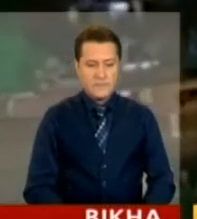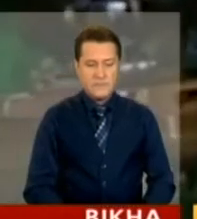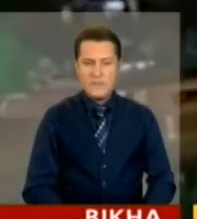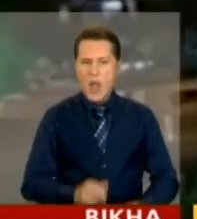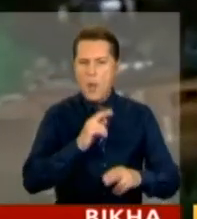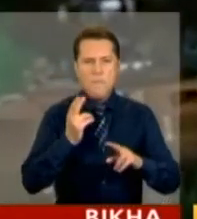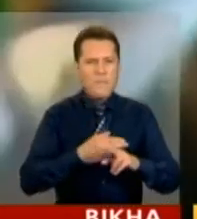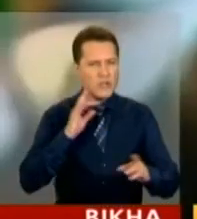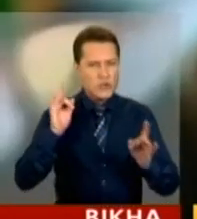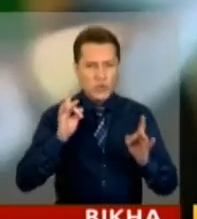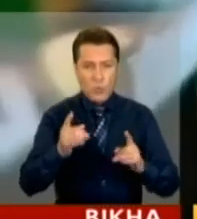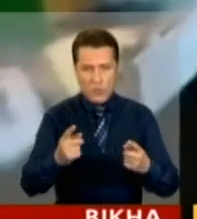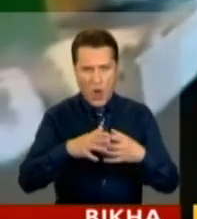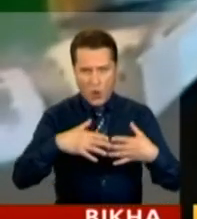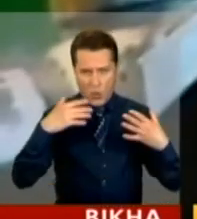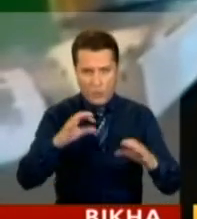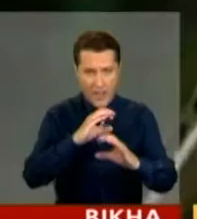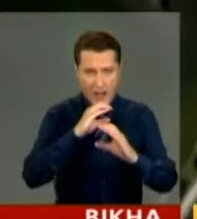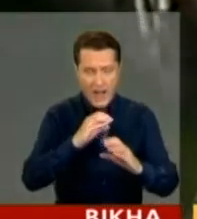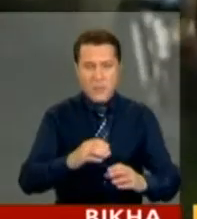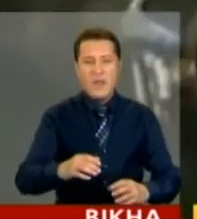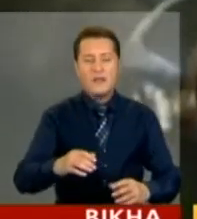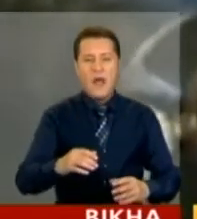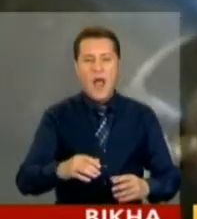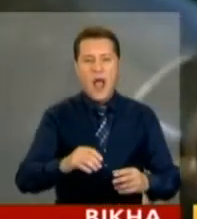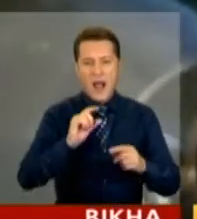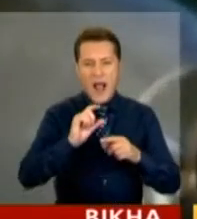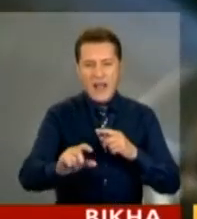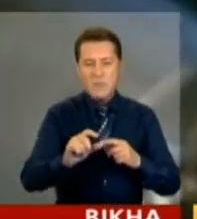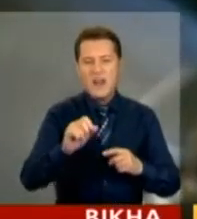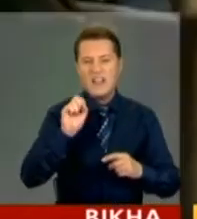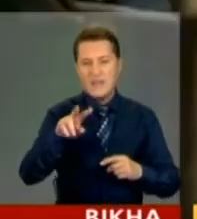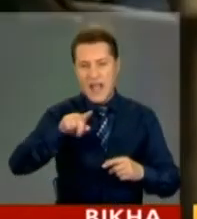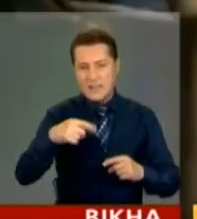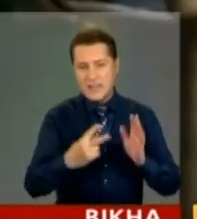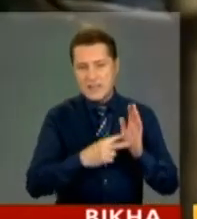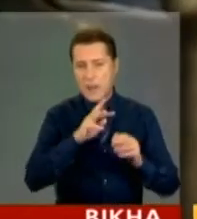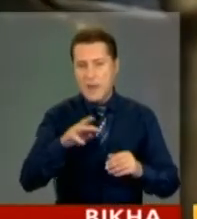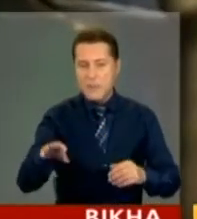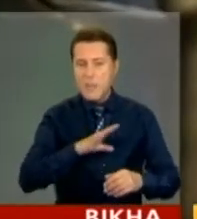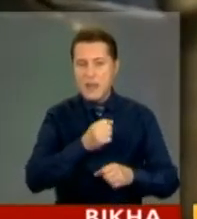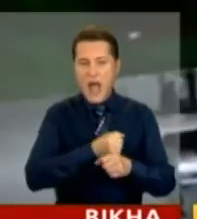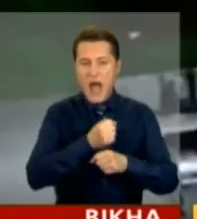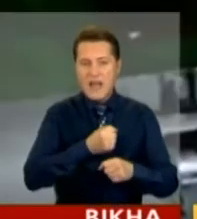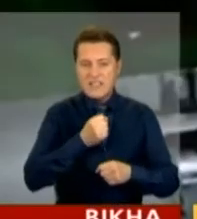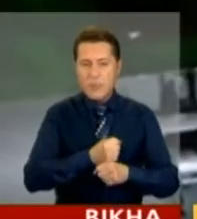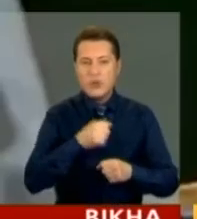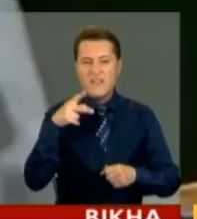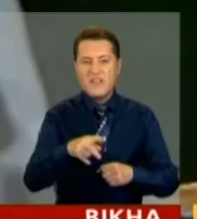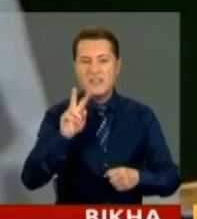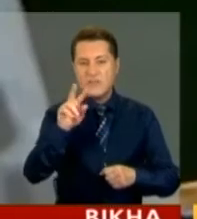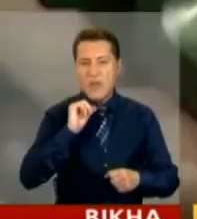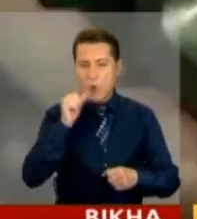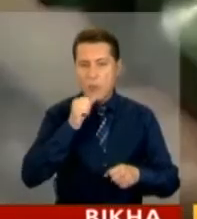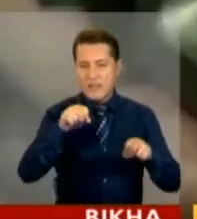Бесшумная крупнокалиберная снайперская винтовка ВКС калибра 12,7 мм была разработана в 2002 году